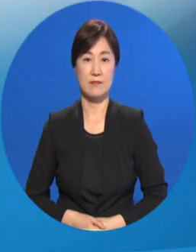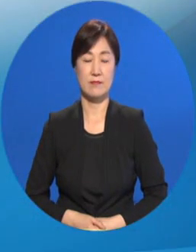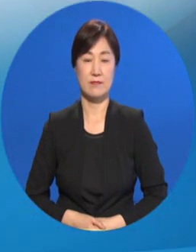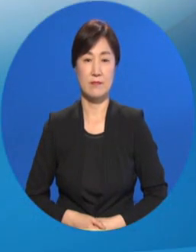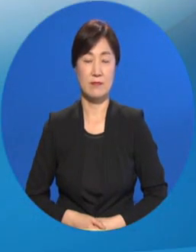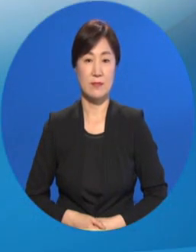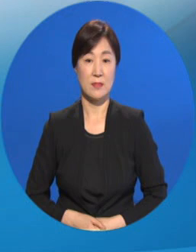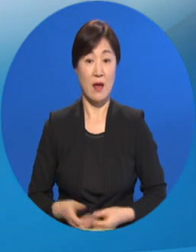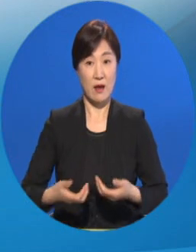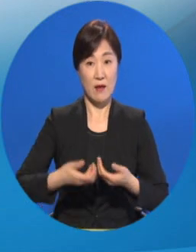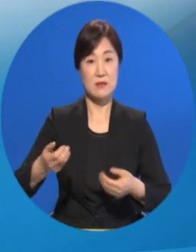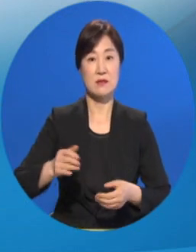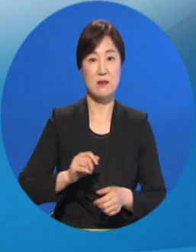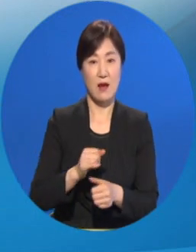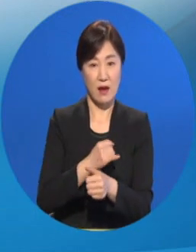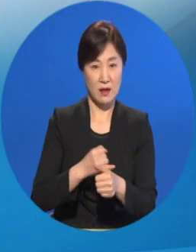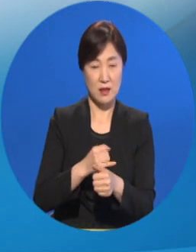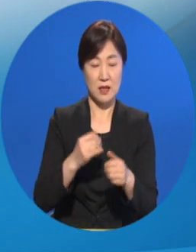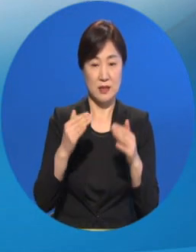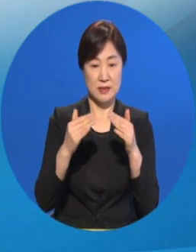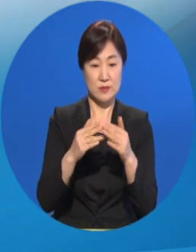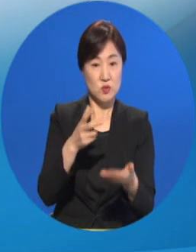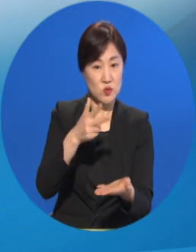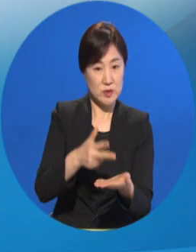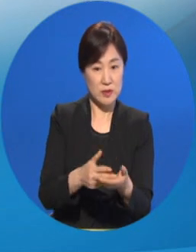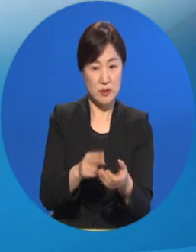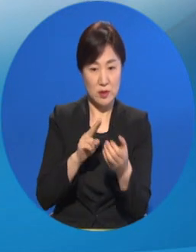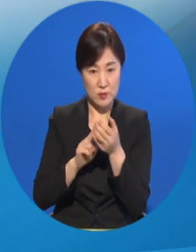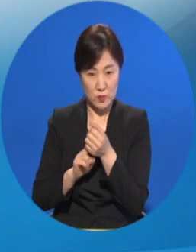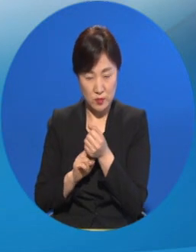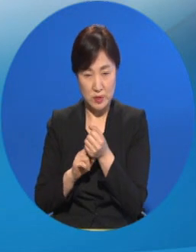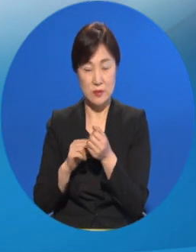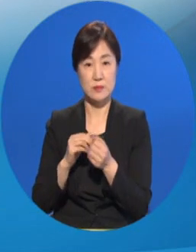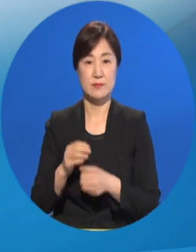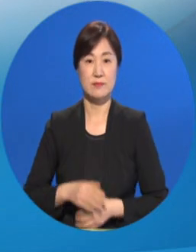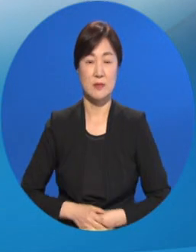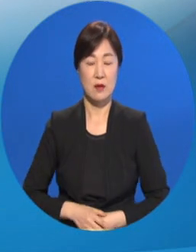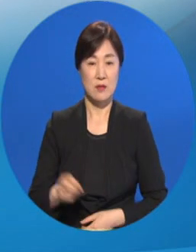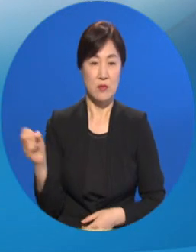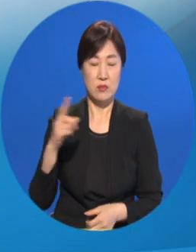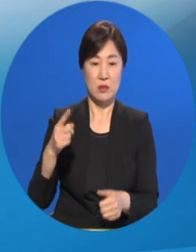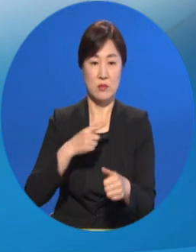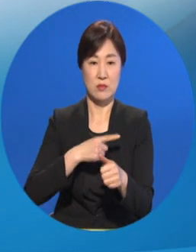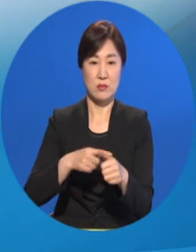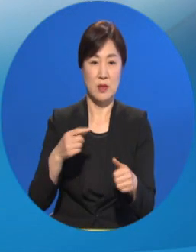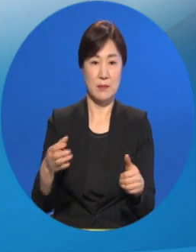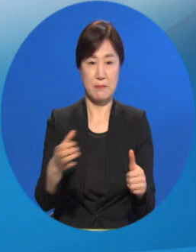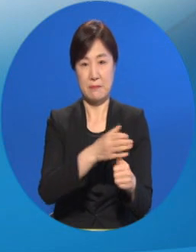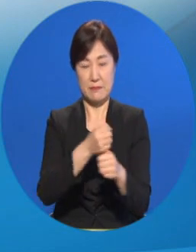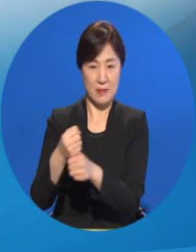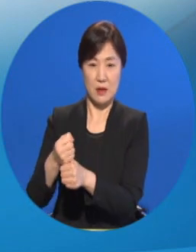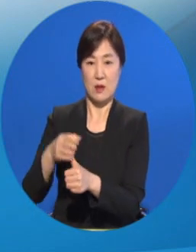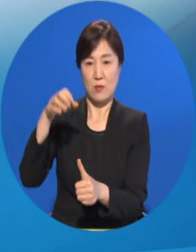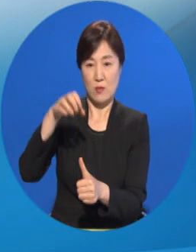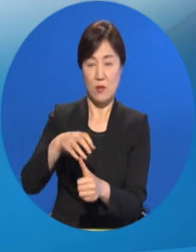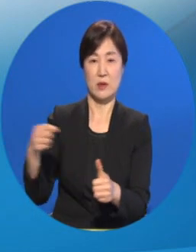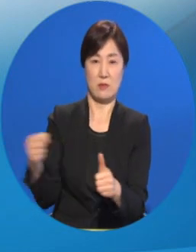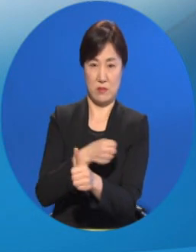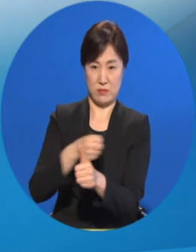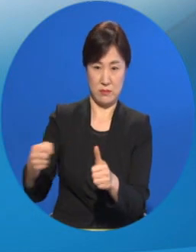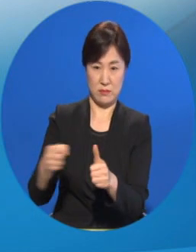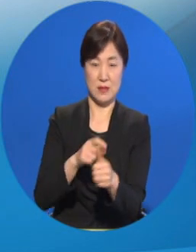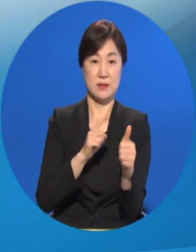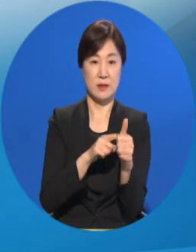옛 애인의 집 주차장에 잠복했다가 흉기로 협박해 납치한 뒤 감금하고 폭행한 40대 남성이 경찰에